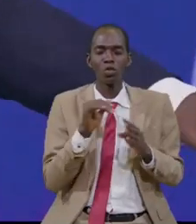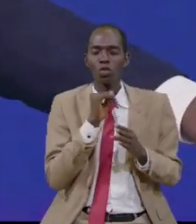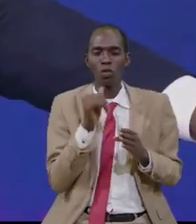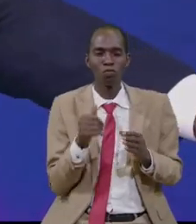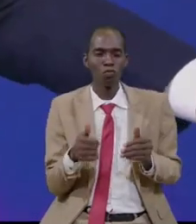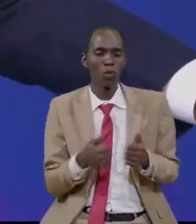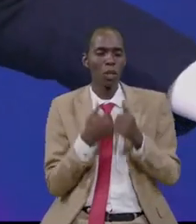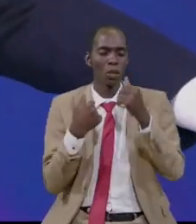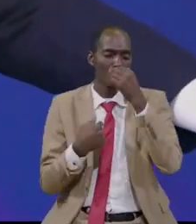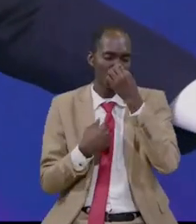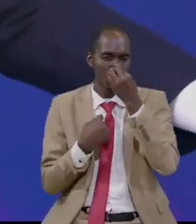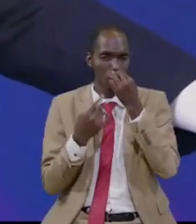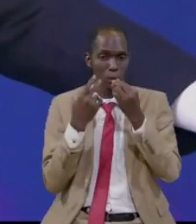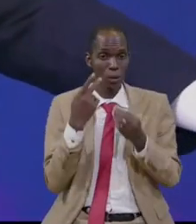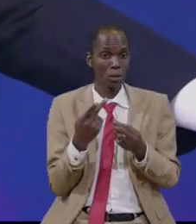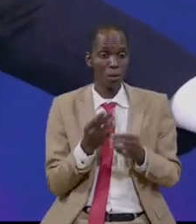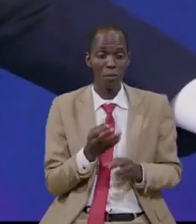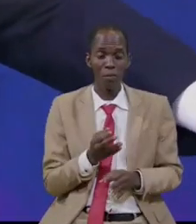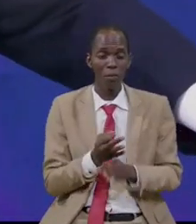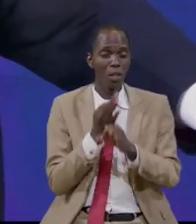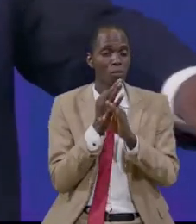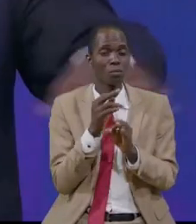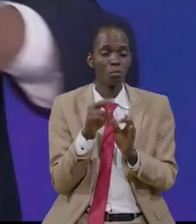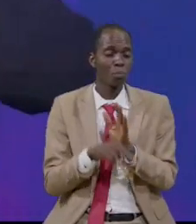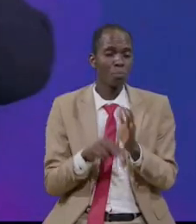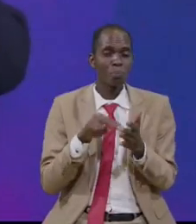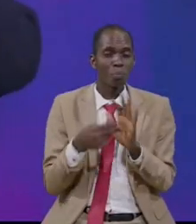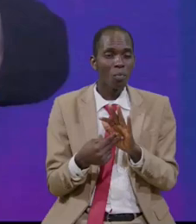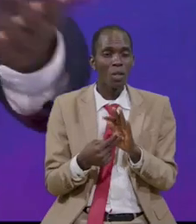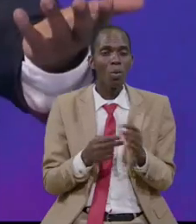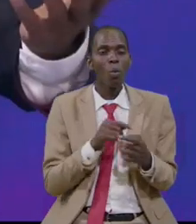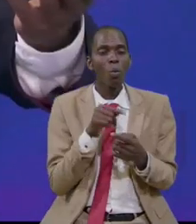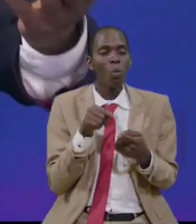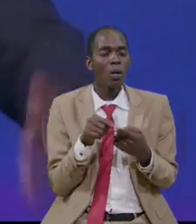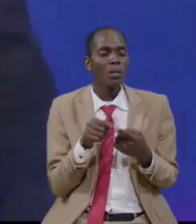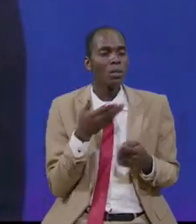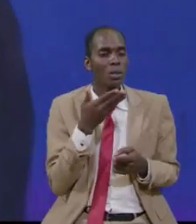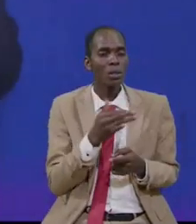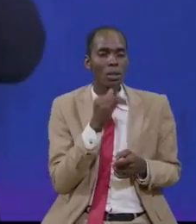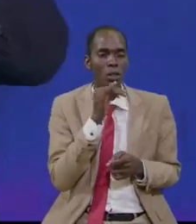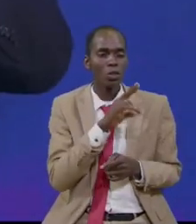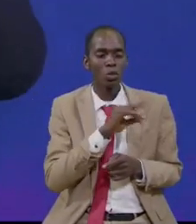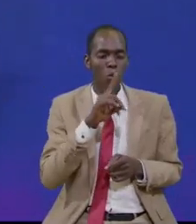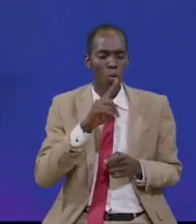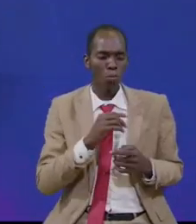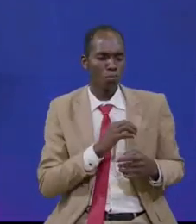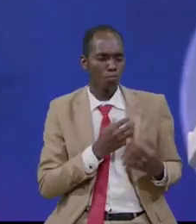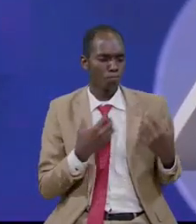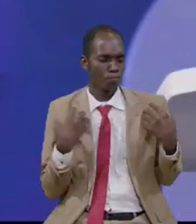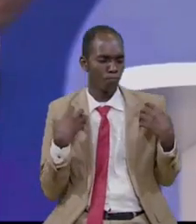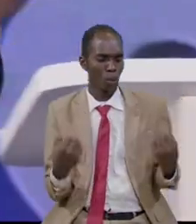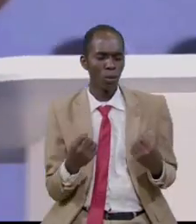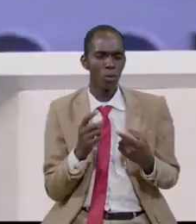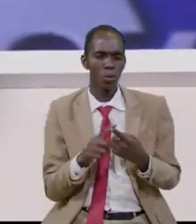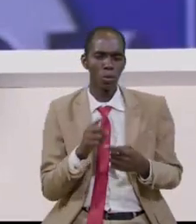tu sais, la fidélité, c'est quand personne n'est assez courageux pour te défier, mais cependant,